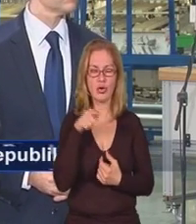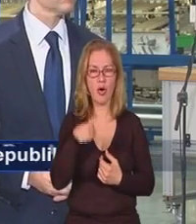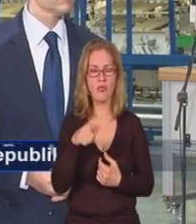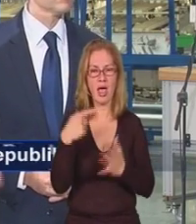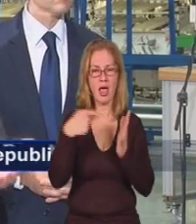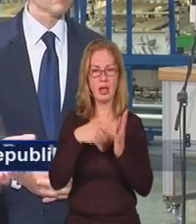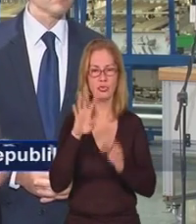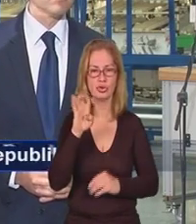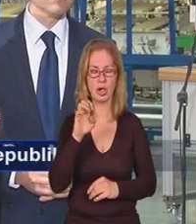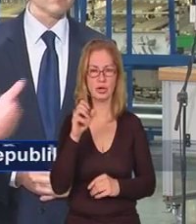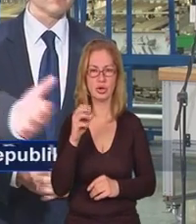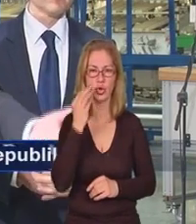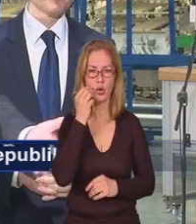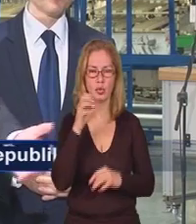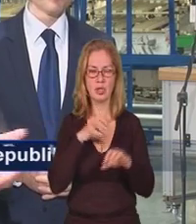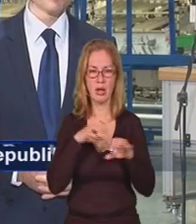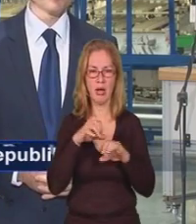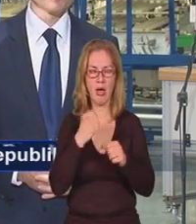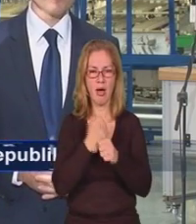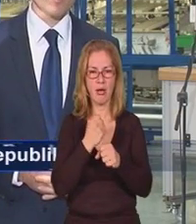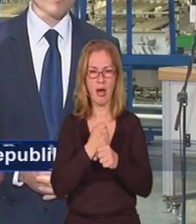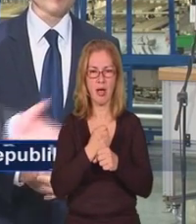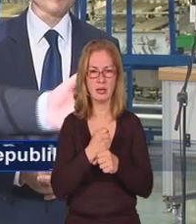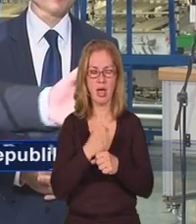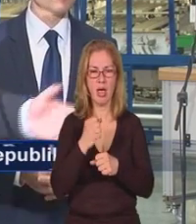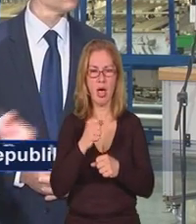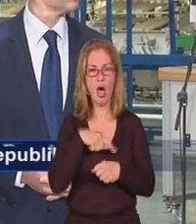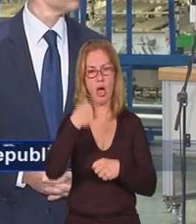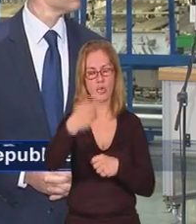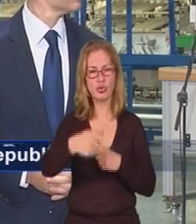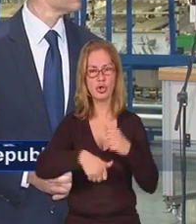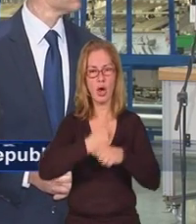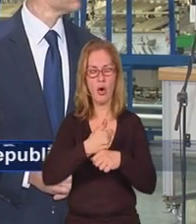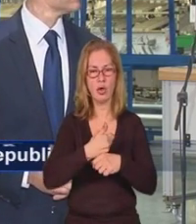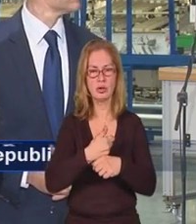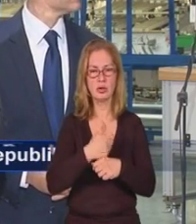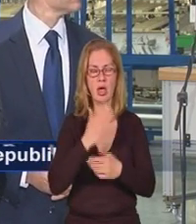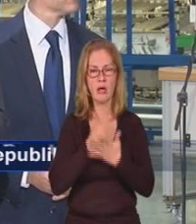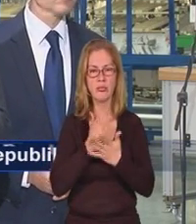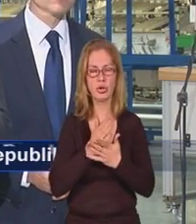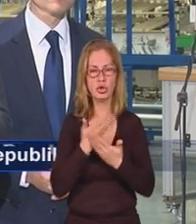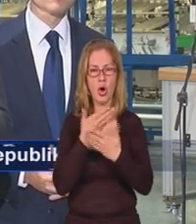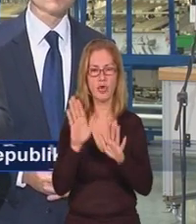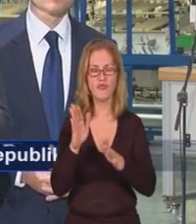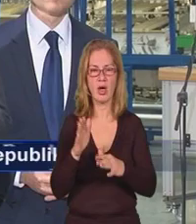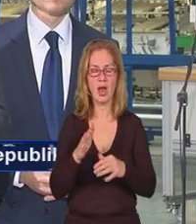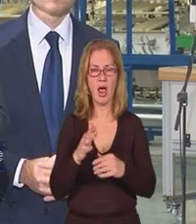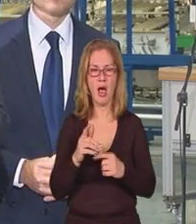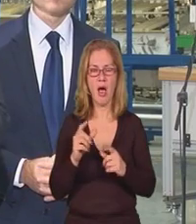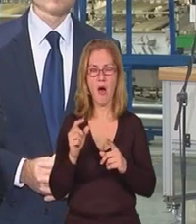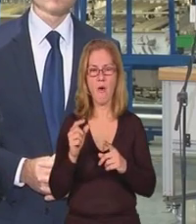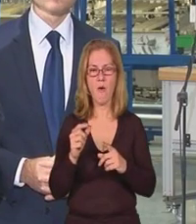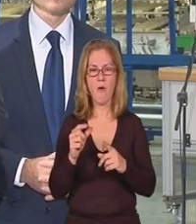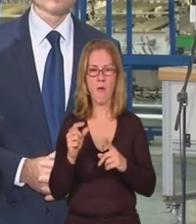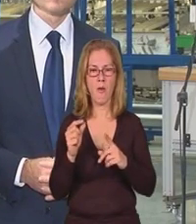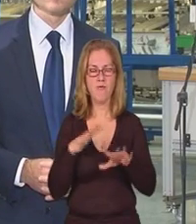Ovde 1400 ljudi radi. Do godine dogovorili smo se sada ubrzamo da ne bude krajem godine, već sredinom leta u Paraćinu još 1500